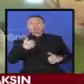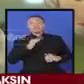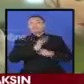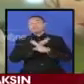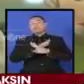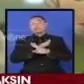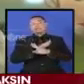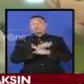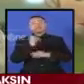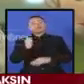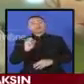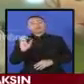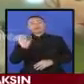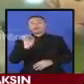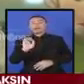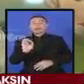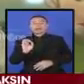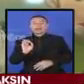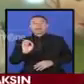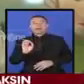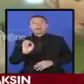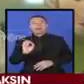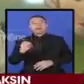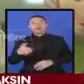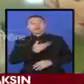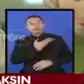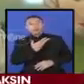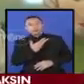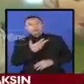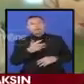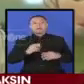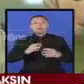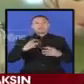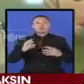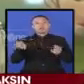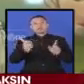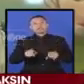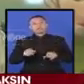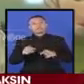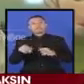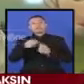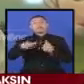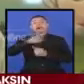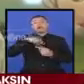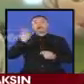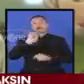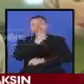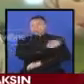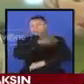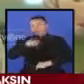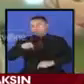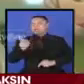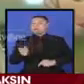mencegah terjadinya risiko fatalitas sebagai efek samping dari vaksin. Karena